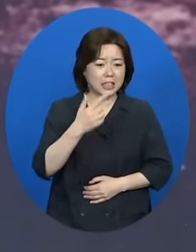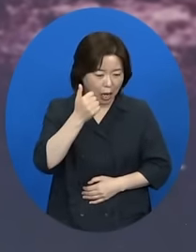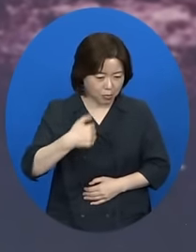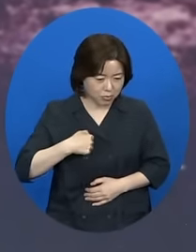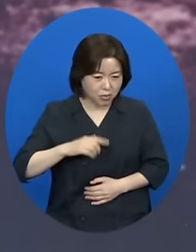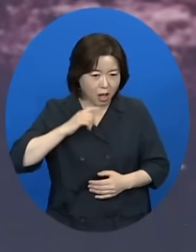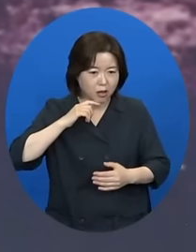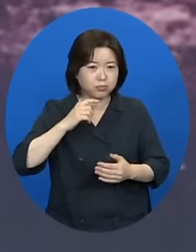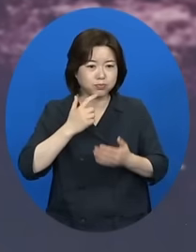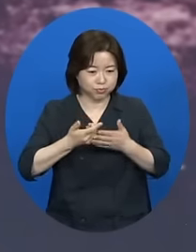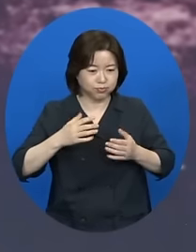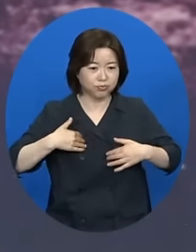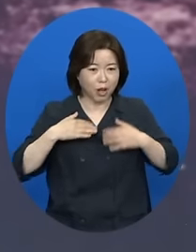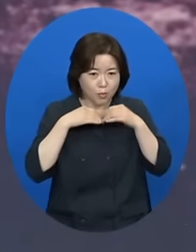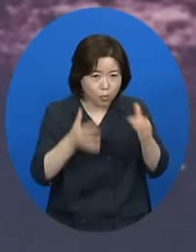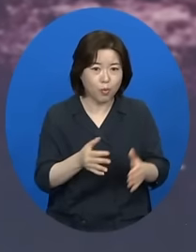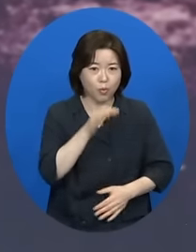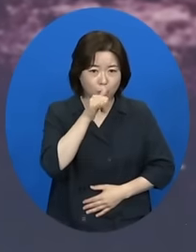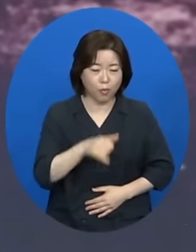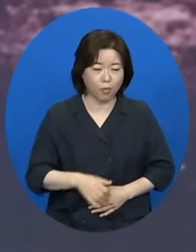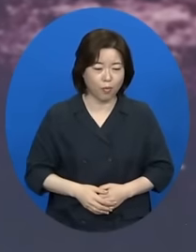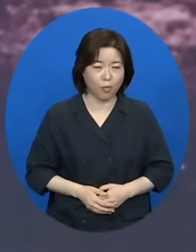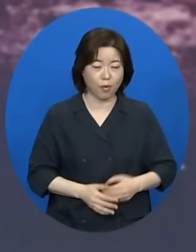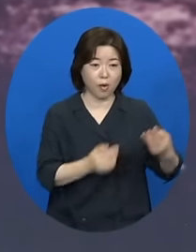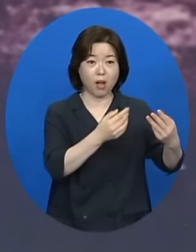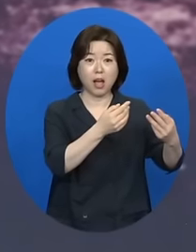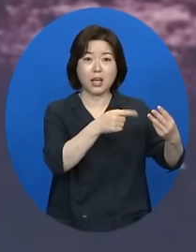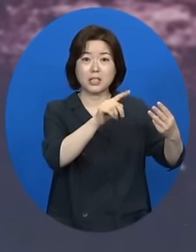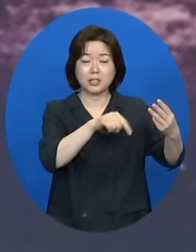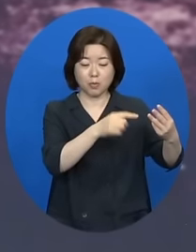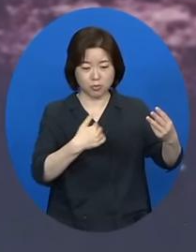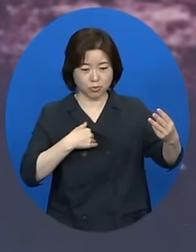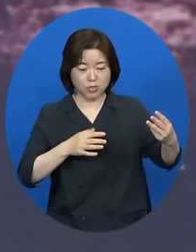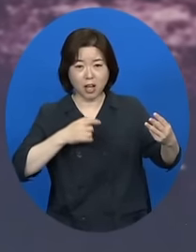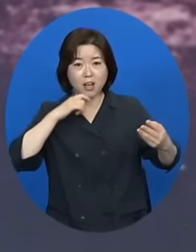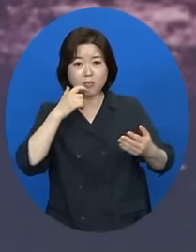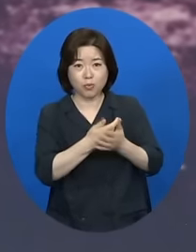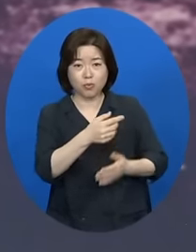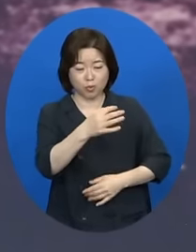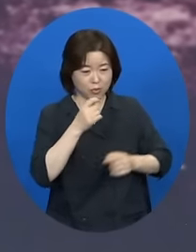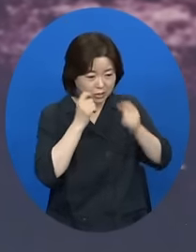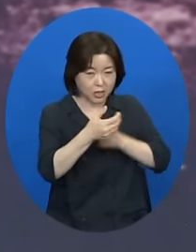속였어요. 라반은 속였습니다. 정말